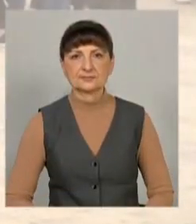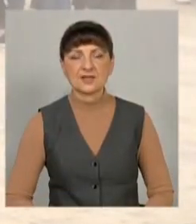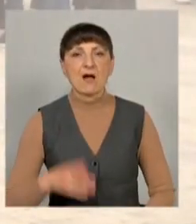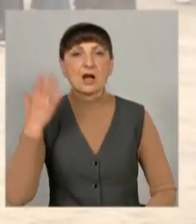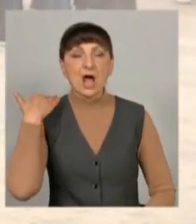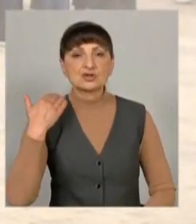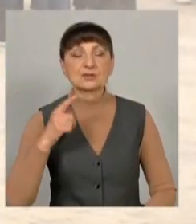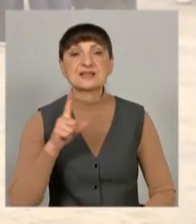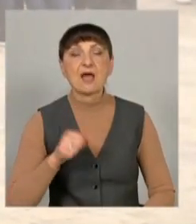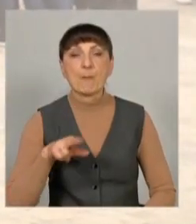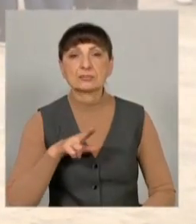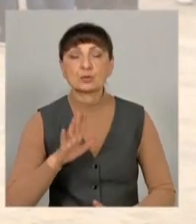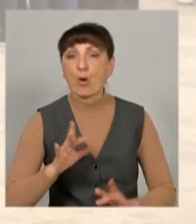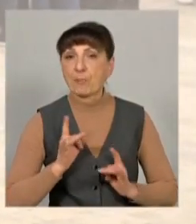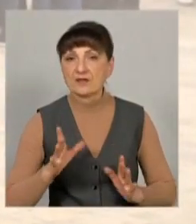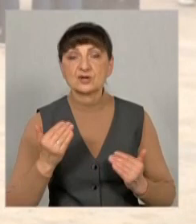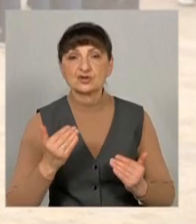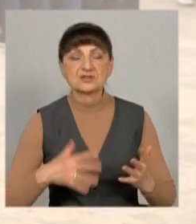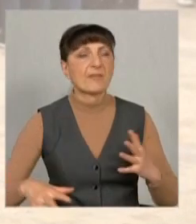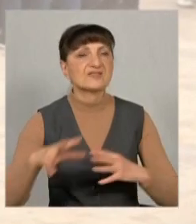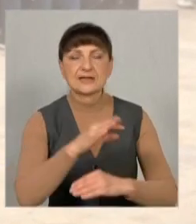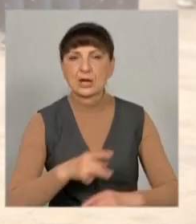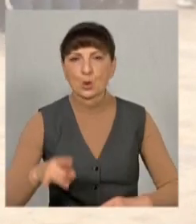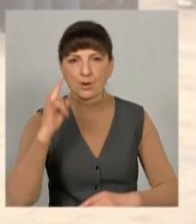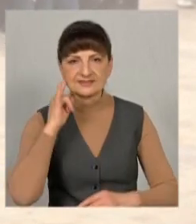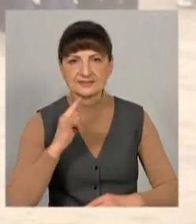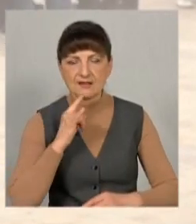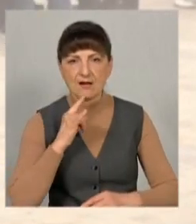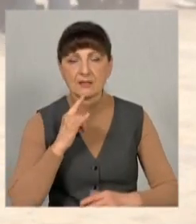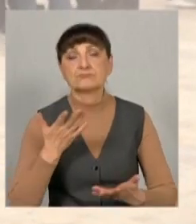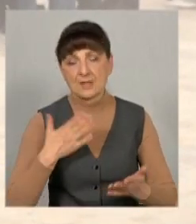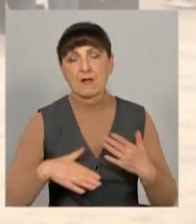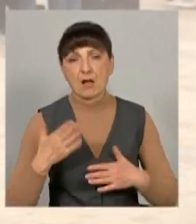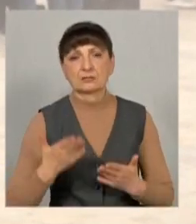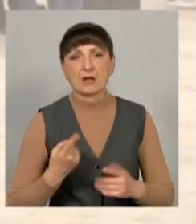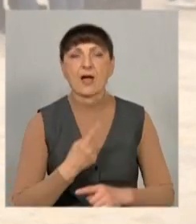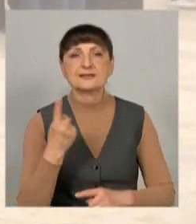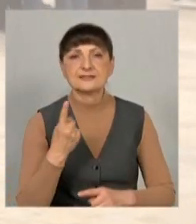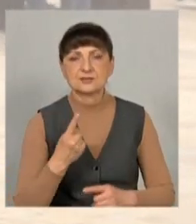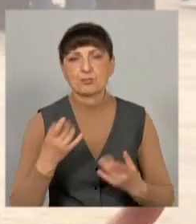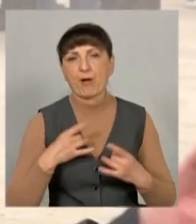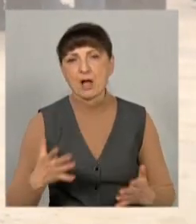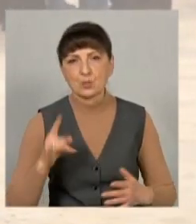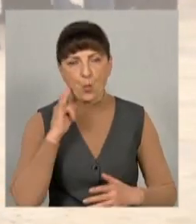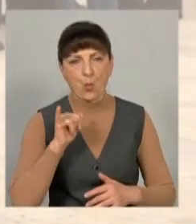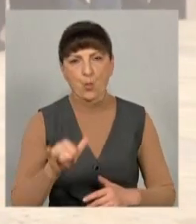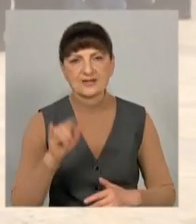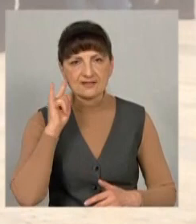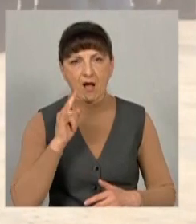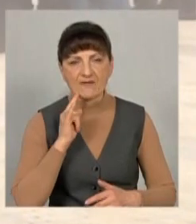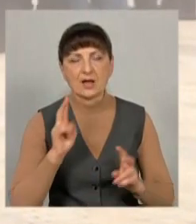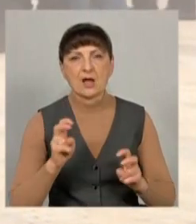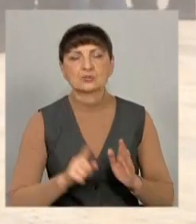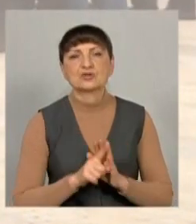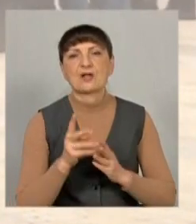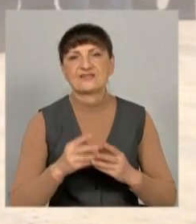Раньше ведь на Западе только праздновали, а сейчас во всех регионах, что не может не радовать. Это ведь один из святых праздников у казахов, символизирующий приход